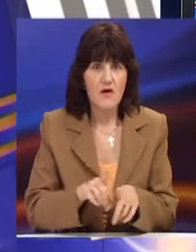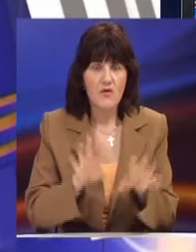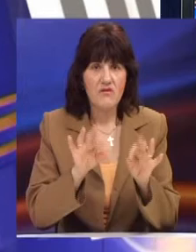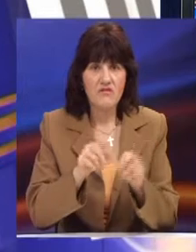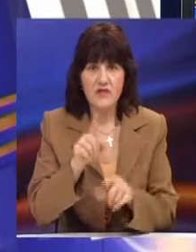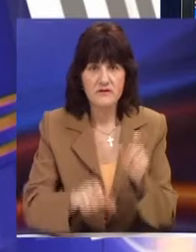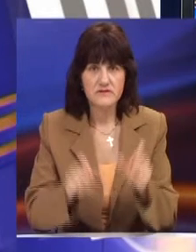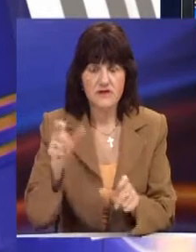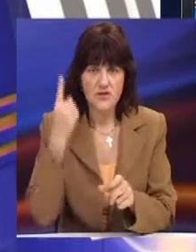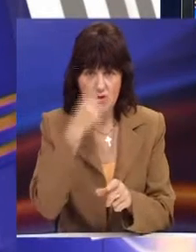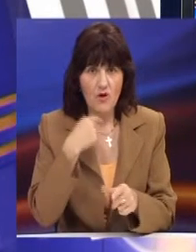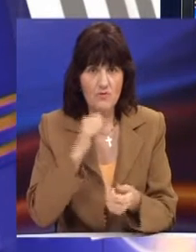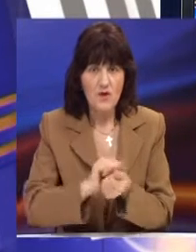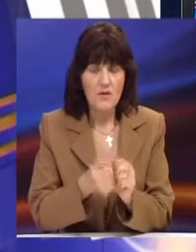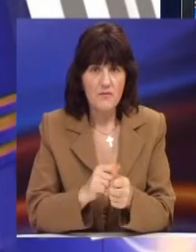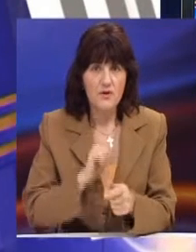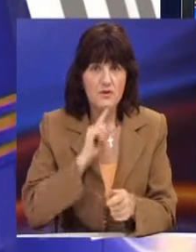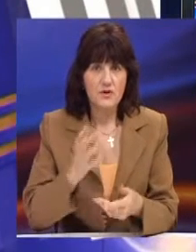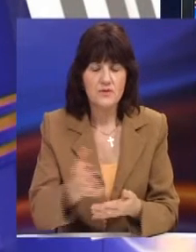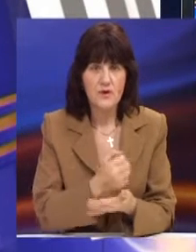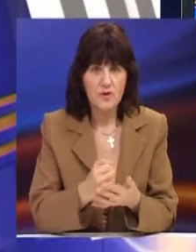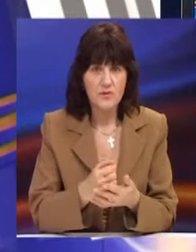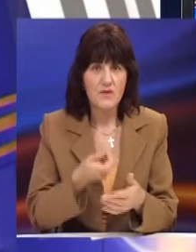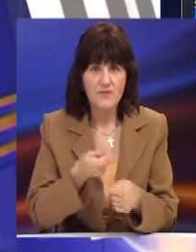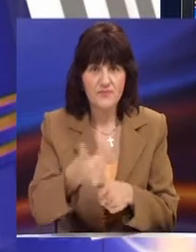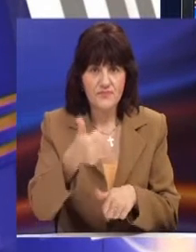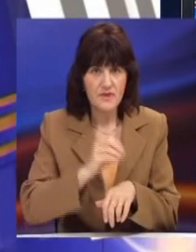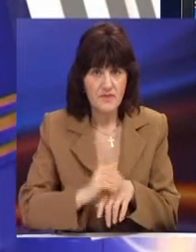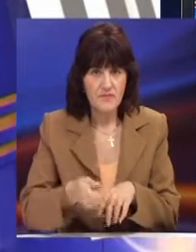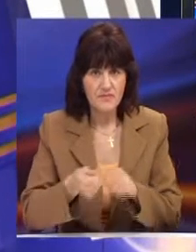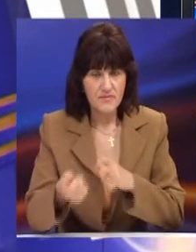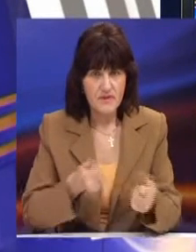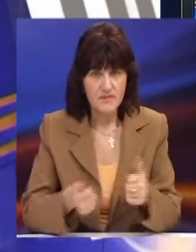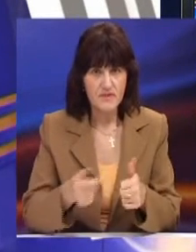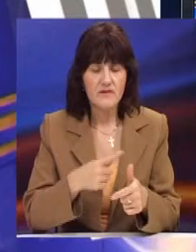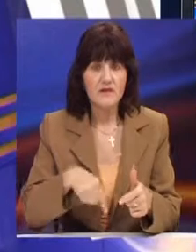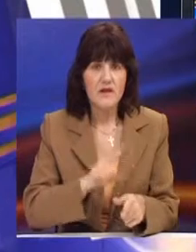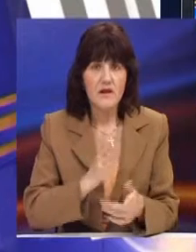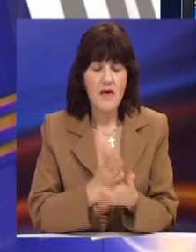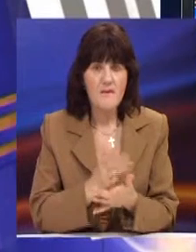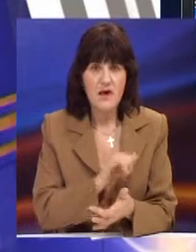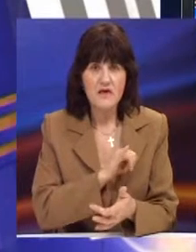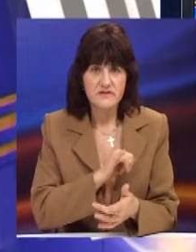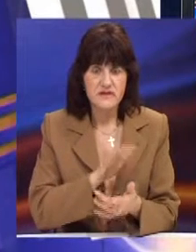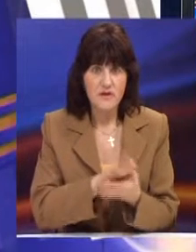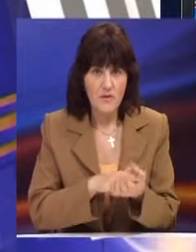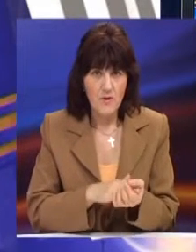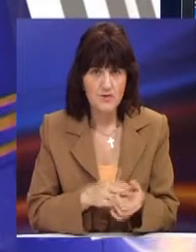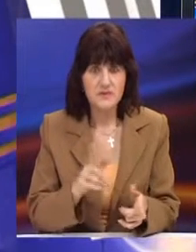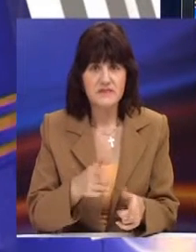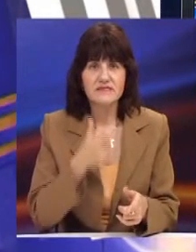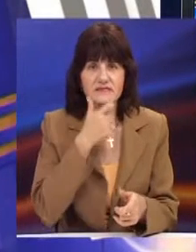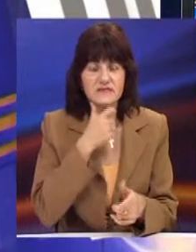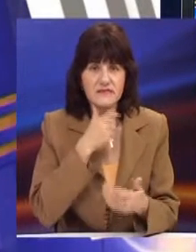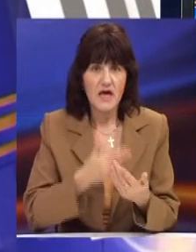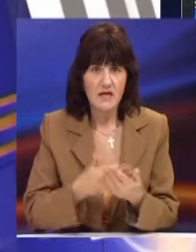10 poljoprivrednika. Nakon što prvog dana nije bilo preterane zainteresovanosti poljoprivrednika za zakup parcela u katastarskoj opštini